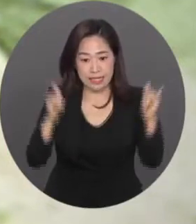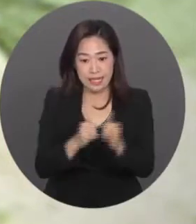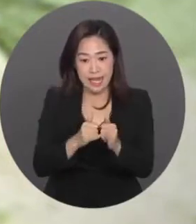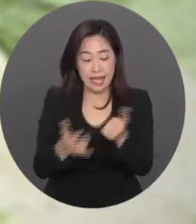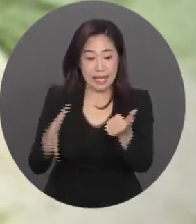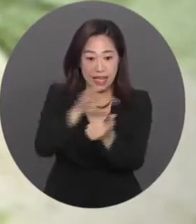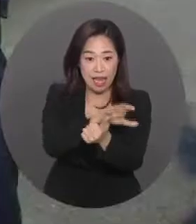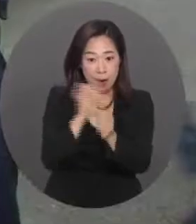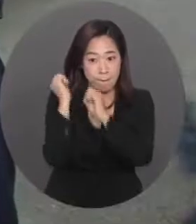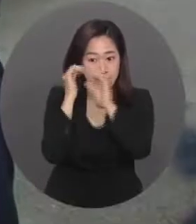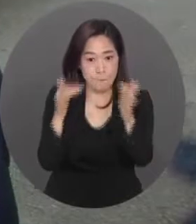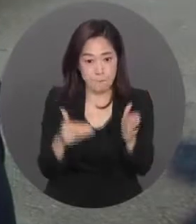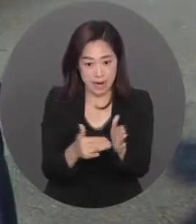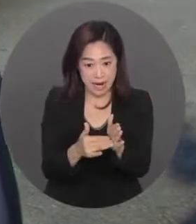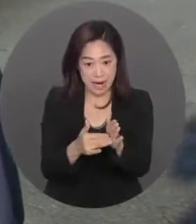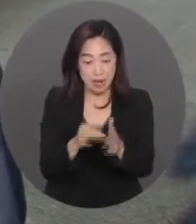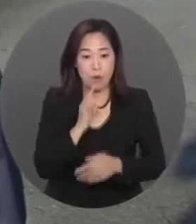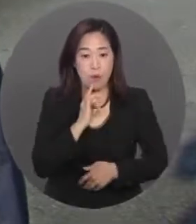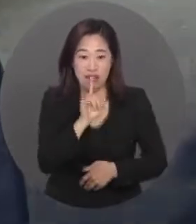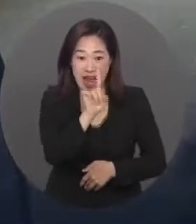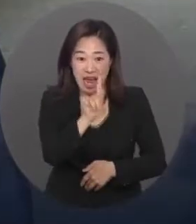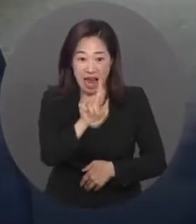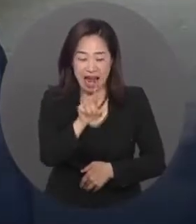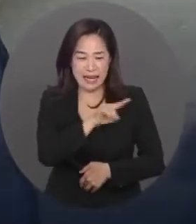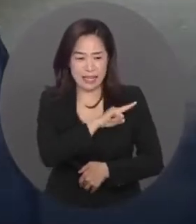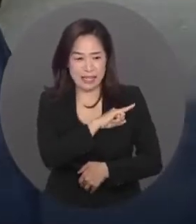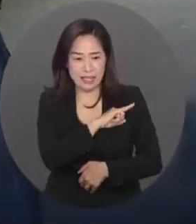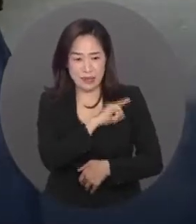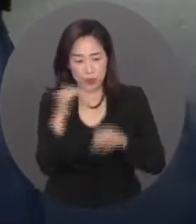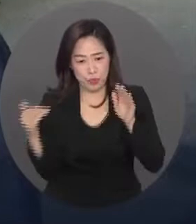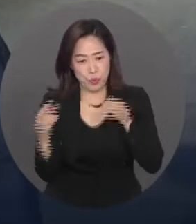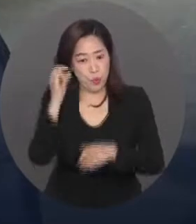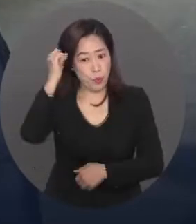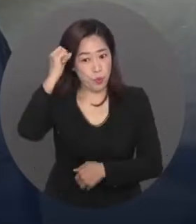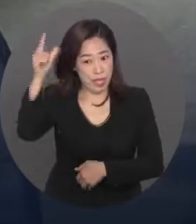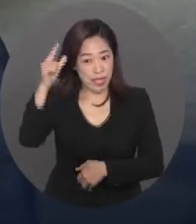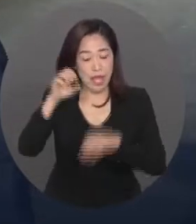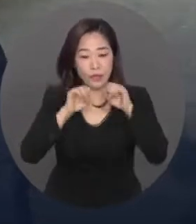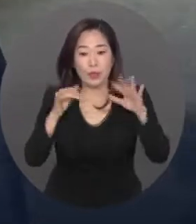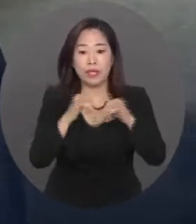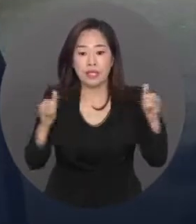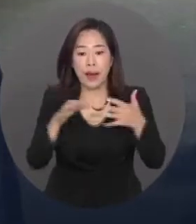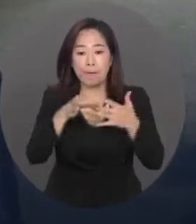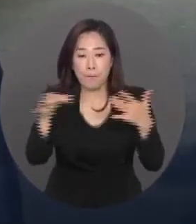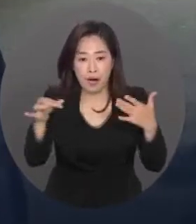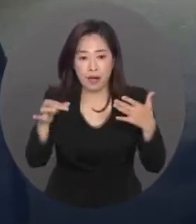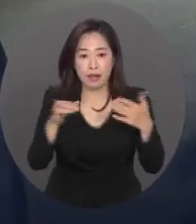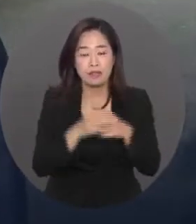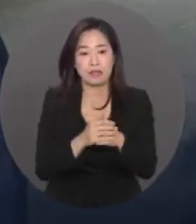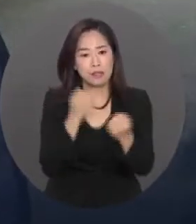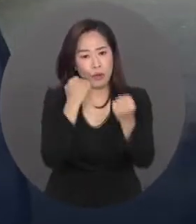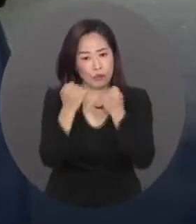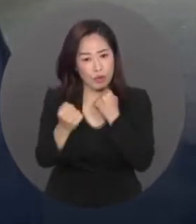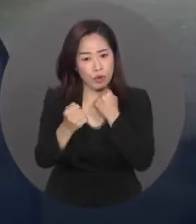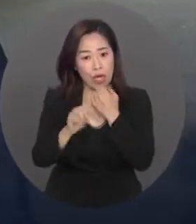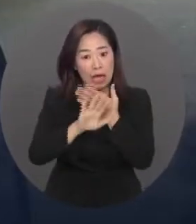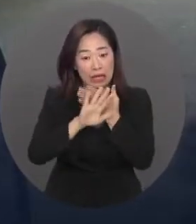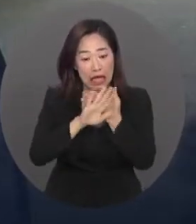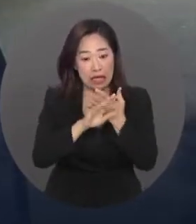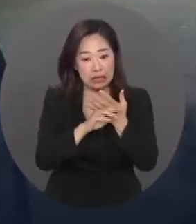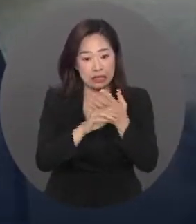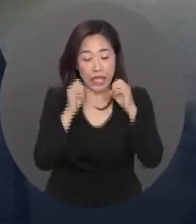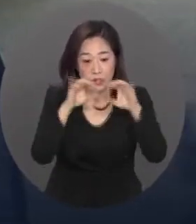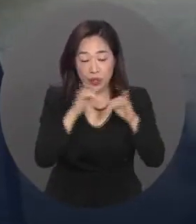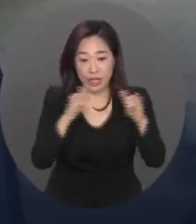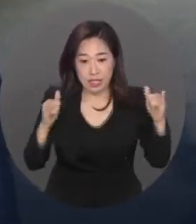치러지기도 했습니다. 유일하게 가장 위대한 선교사 7인에 뽑히셨거든요. 근데 그럼에도 불구하고 다른 선교사분들에